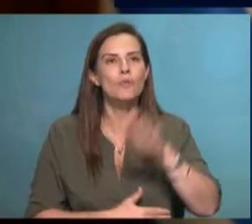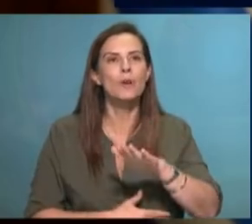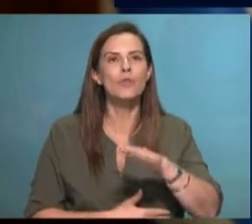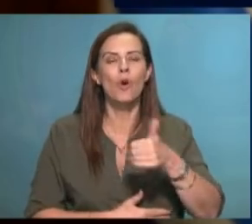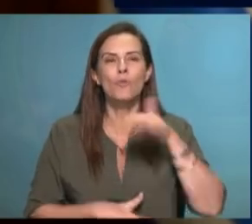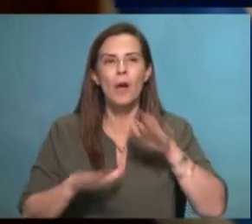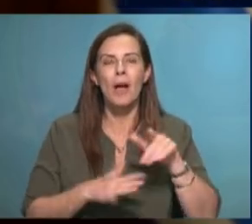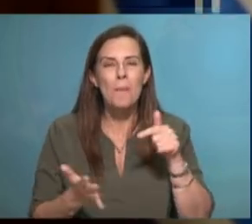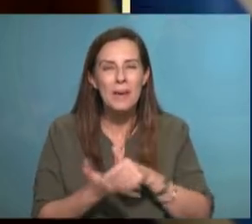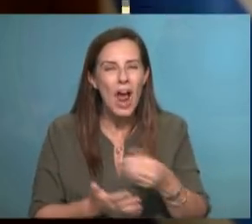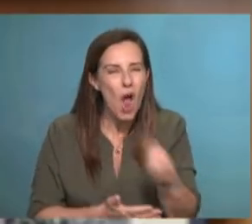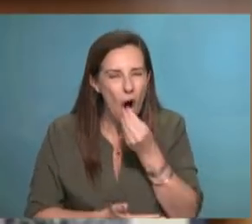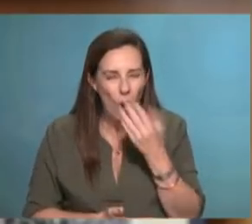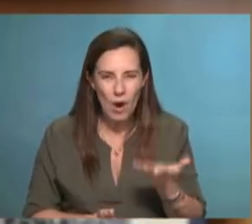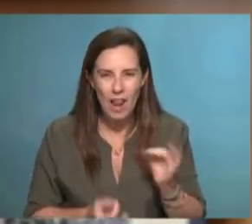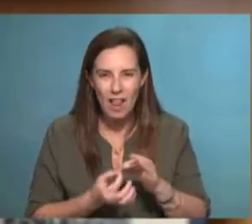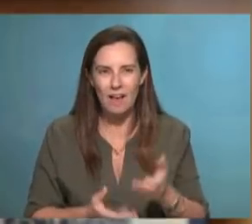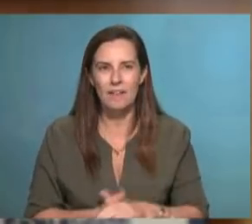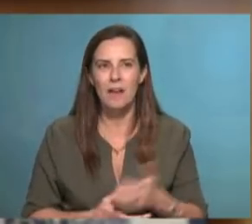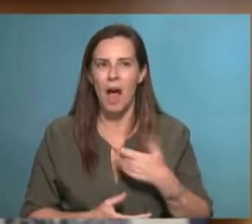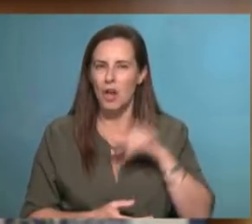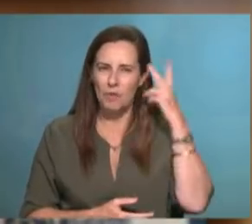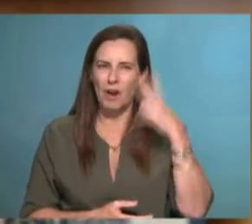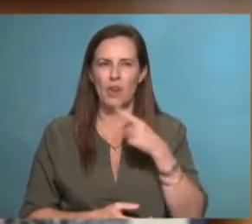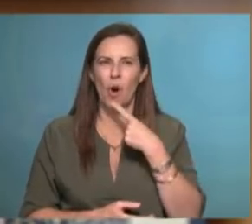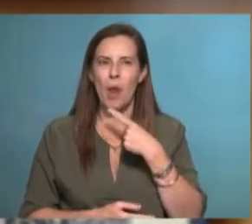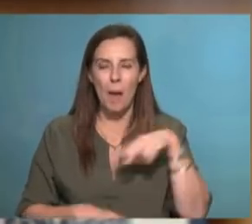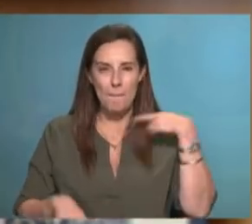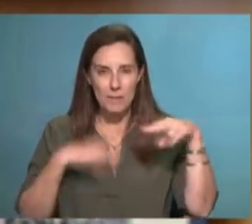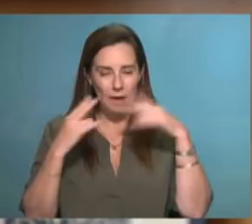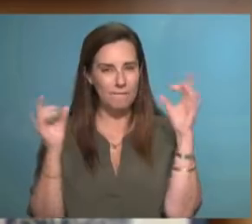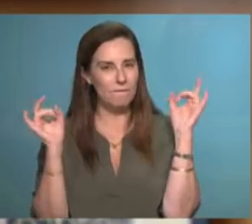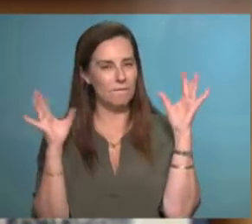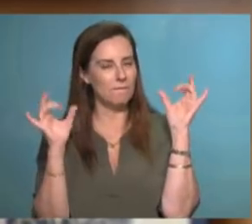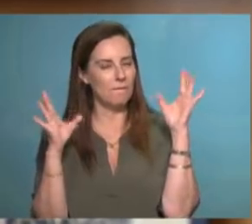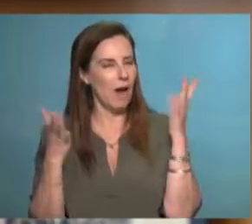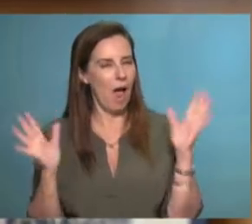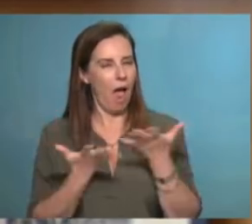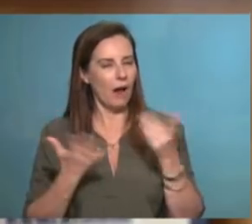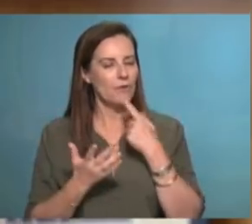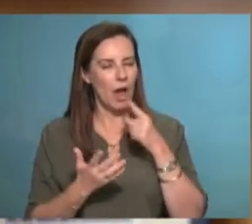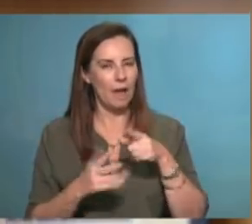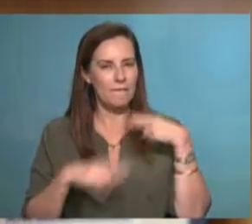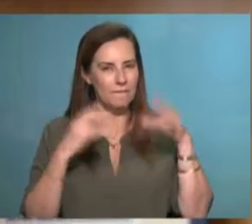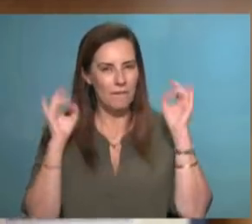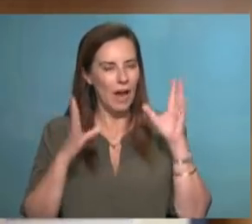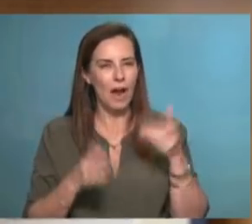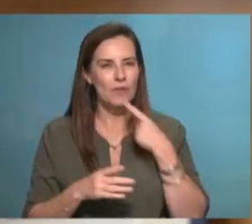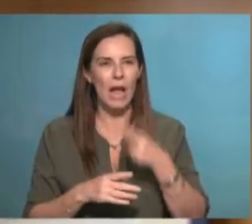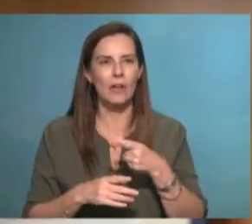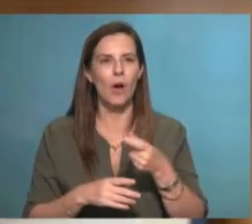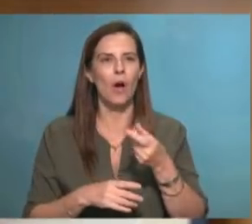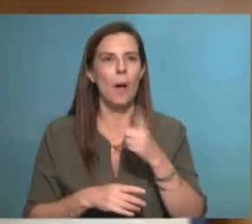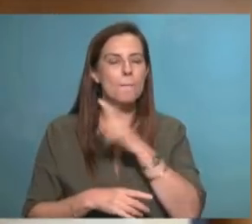על אוכל וחמגשיות. אני לא מבין איך אפשר לקרוא לארוחות ממסעדות יוקרה במאות